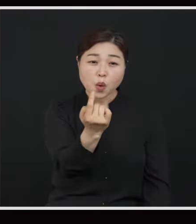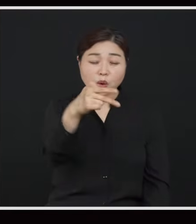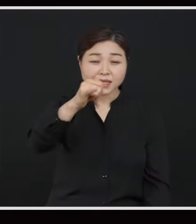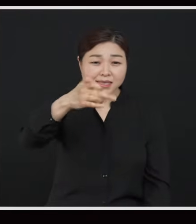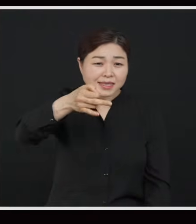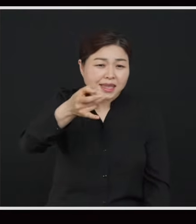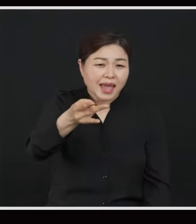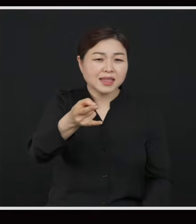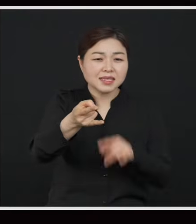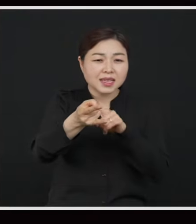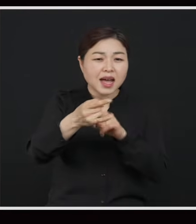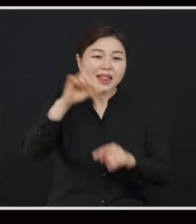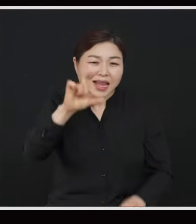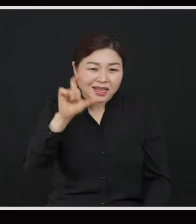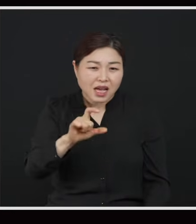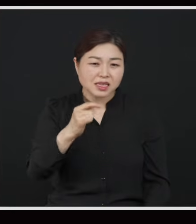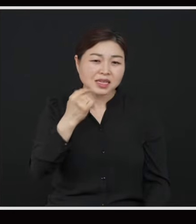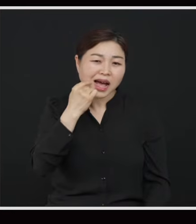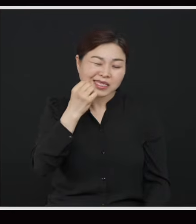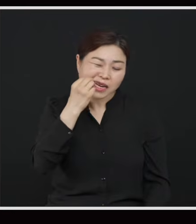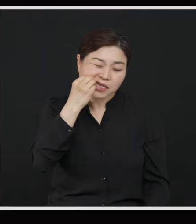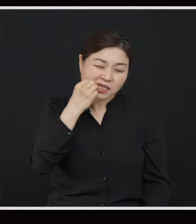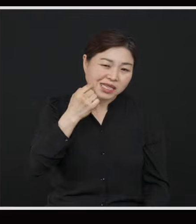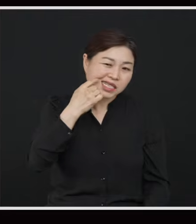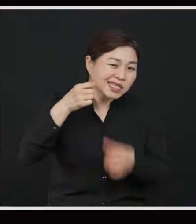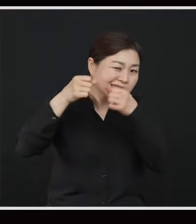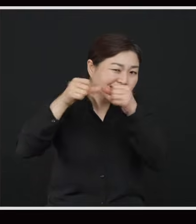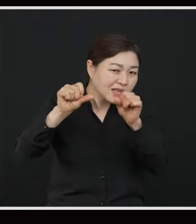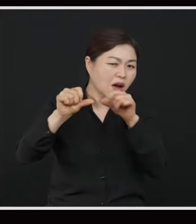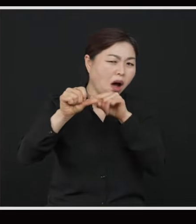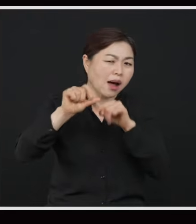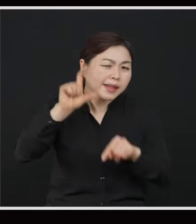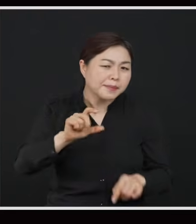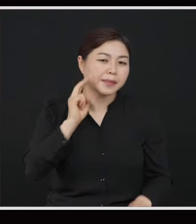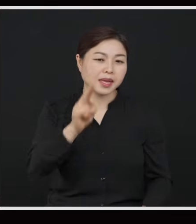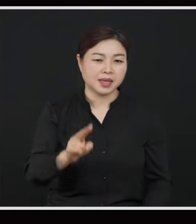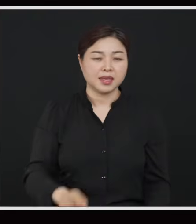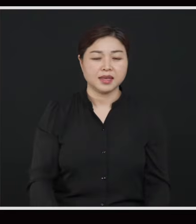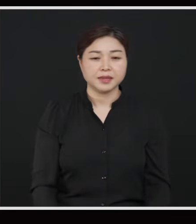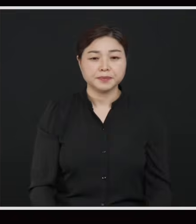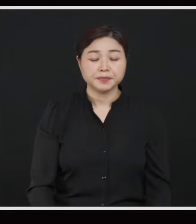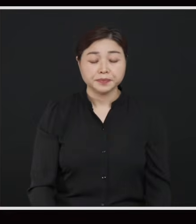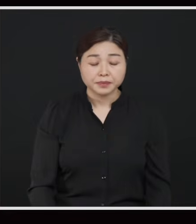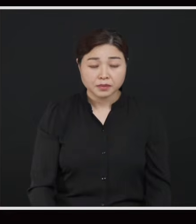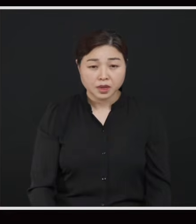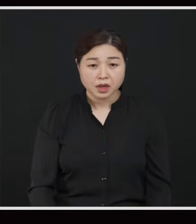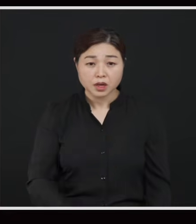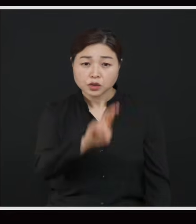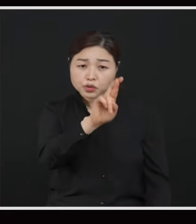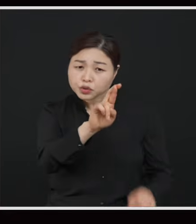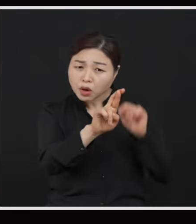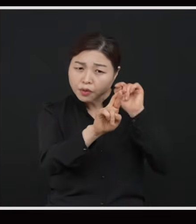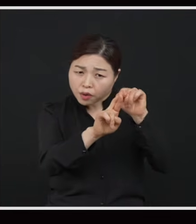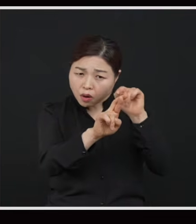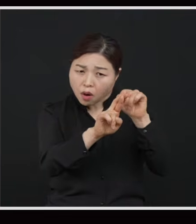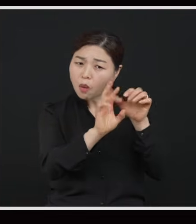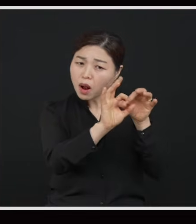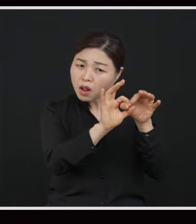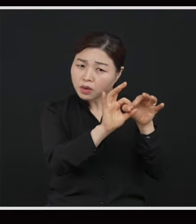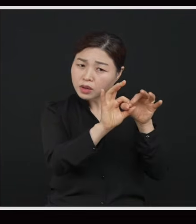테오신테라는 거 딱딱해가지고 씹어 먹다가 막 이빨이 깨질 수도 있는 그런 풀이에요. 근데